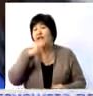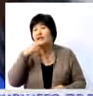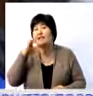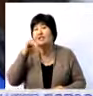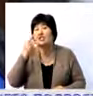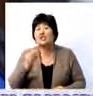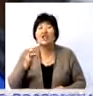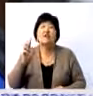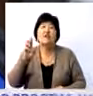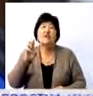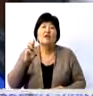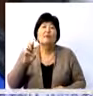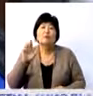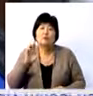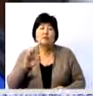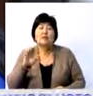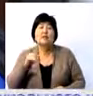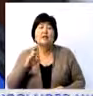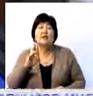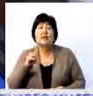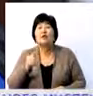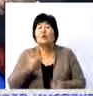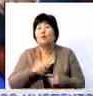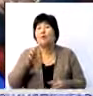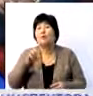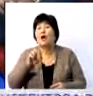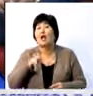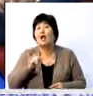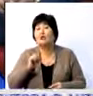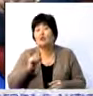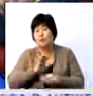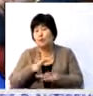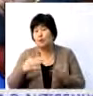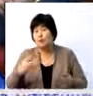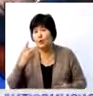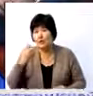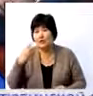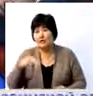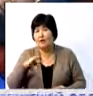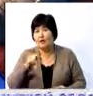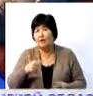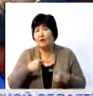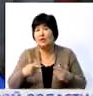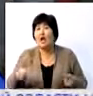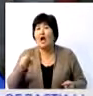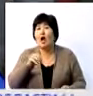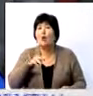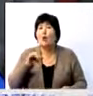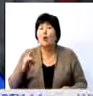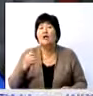и Великобританию. За 7 месяцев этого года фирма Балауса экспортировала более 120 тонн метавонадата аммония